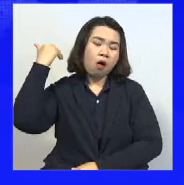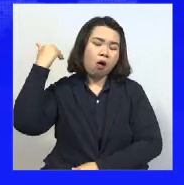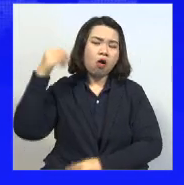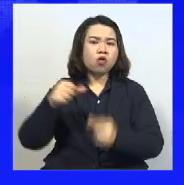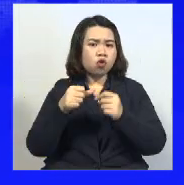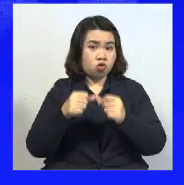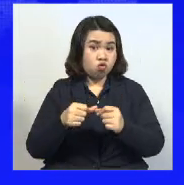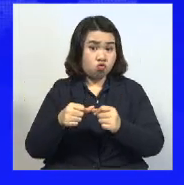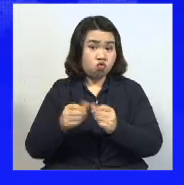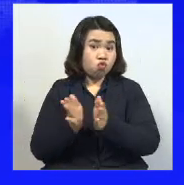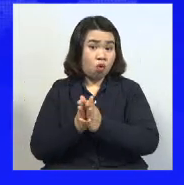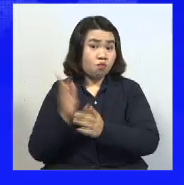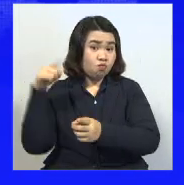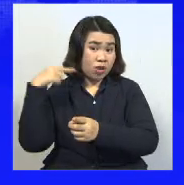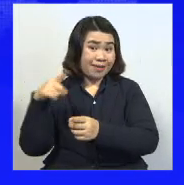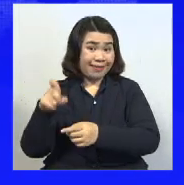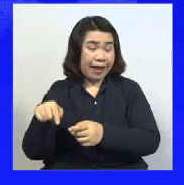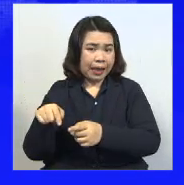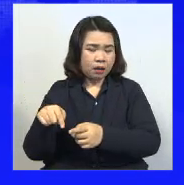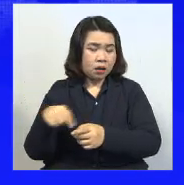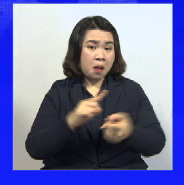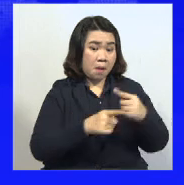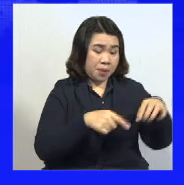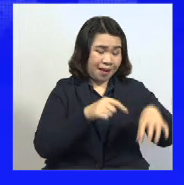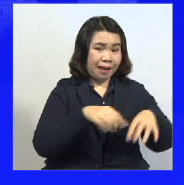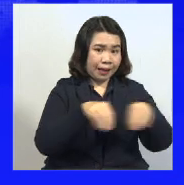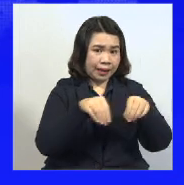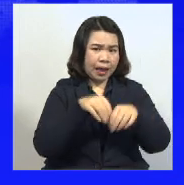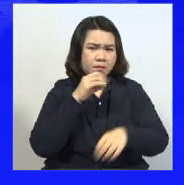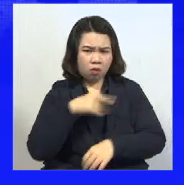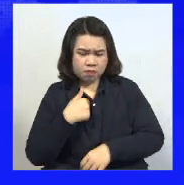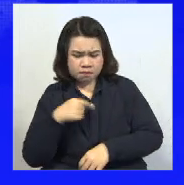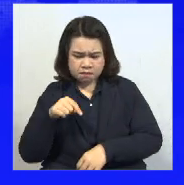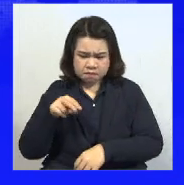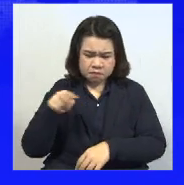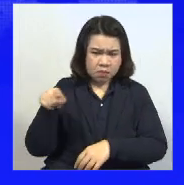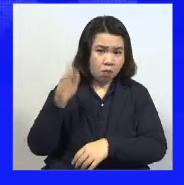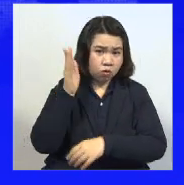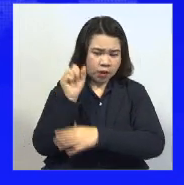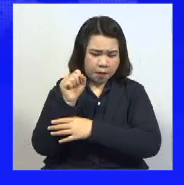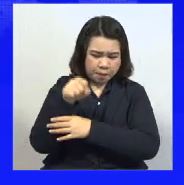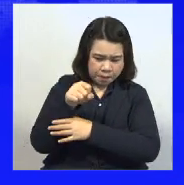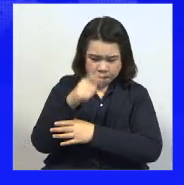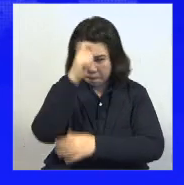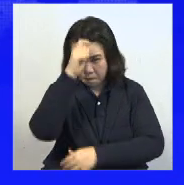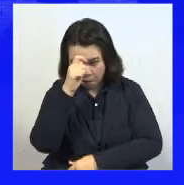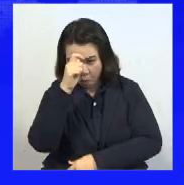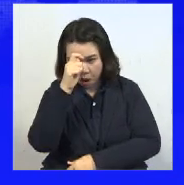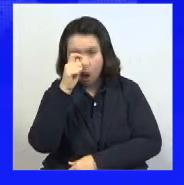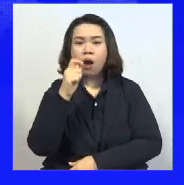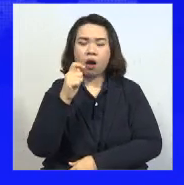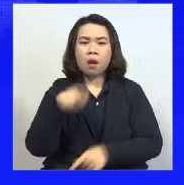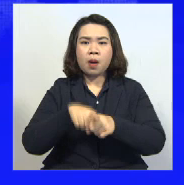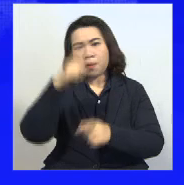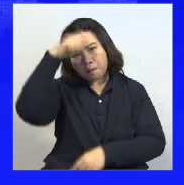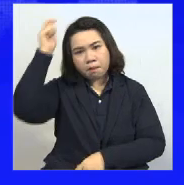ที่อยู่กับผู้เสียชีวิตเนี่ยทางเพื่อนบ้านก็เล่าให้ฟังบอกว่าตัวเขาเองก็พยายามที่จะก้มหน้าสวมหมวกปิดบังใบหน้าคือ